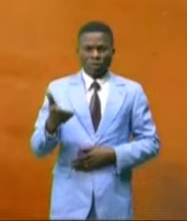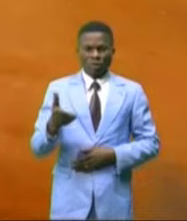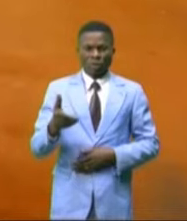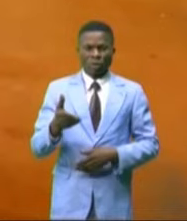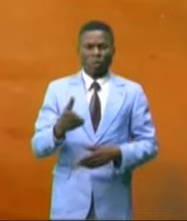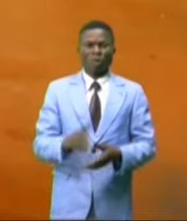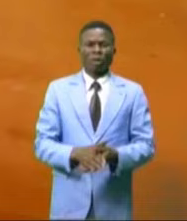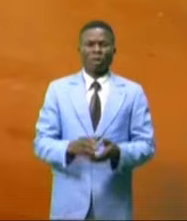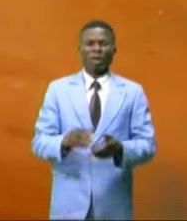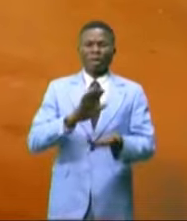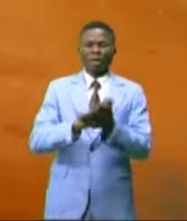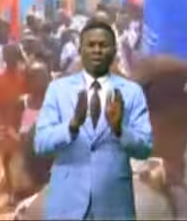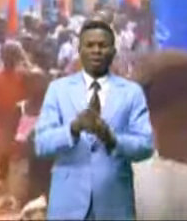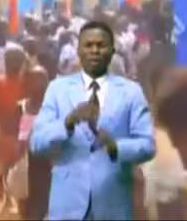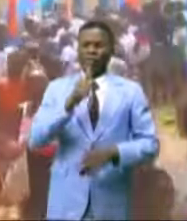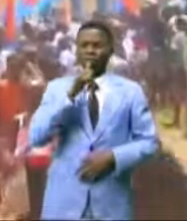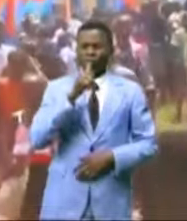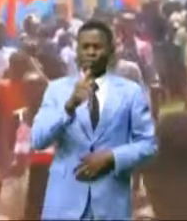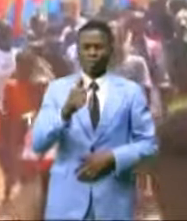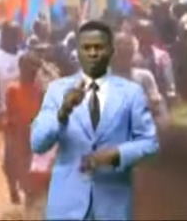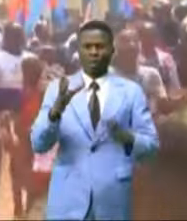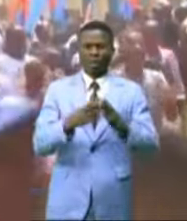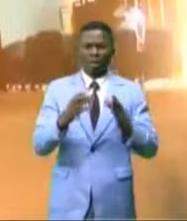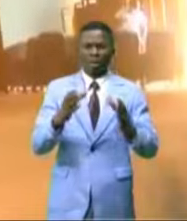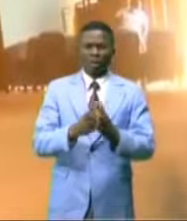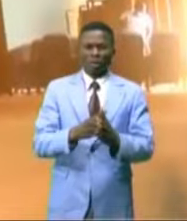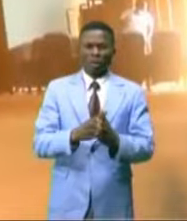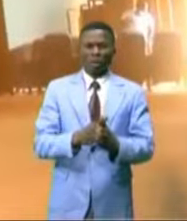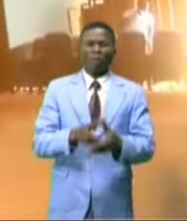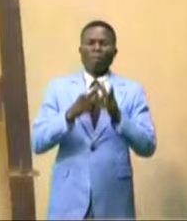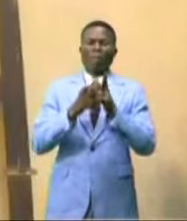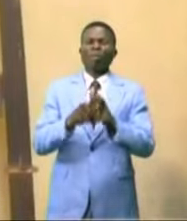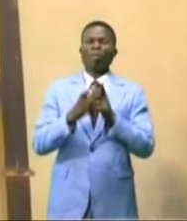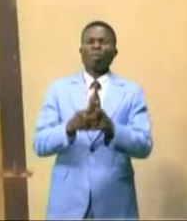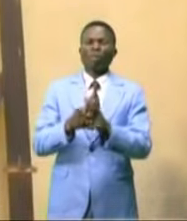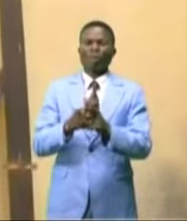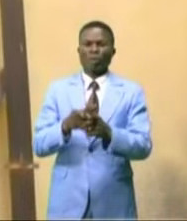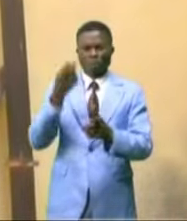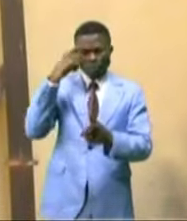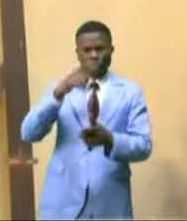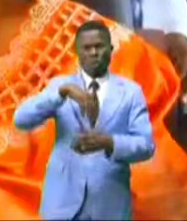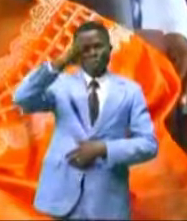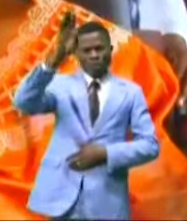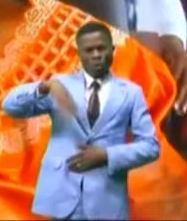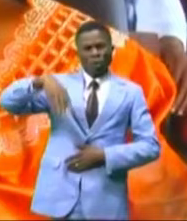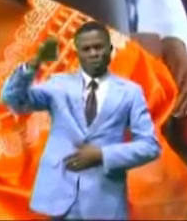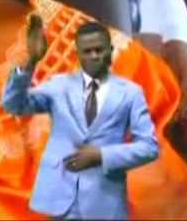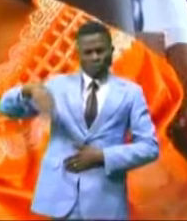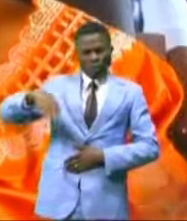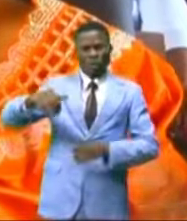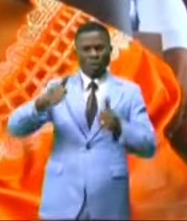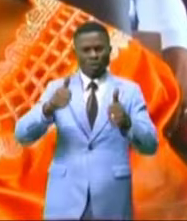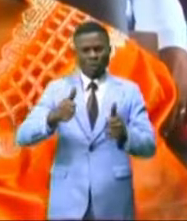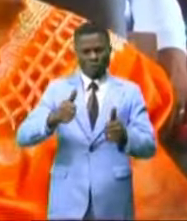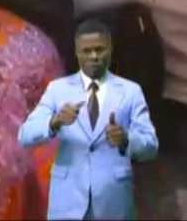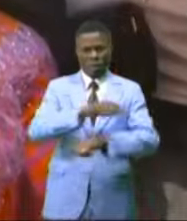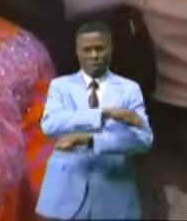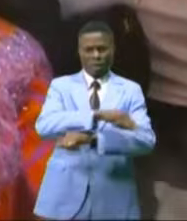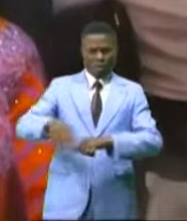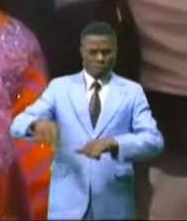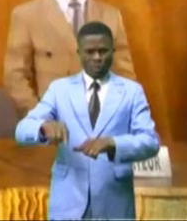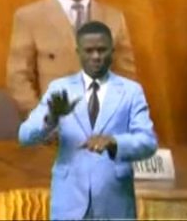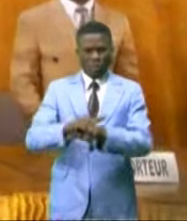revêtir sa plus belle avec notamment de coup de pinceau pour répeindre les murs et l'installation de